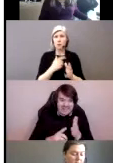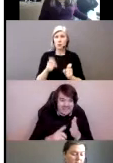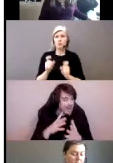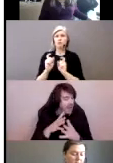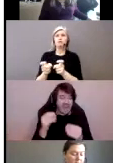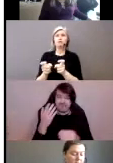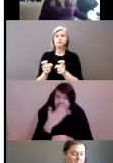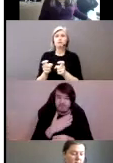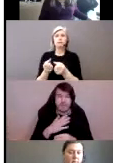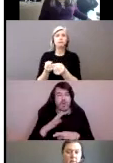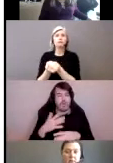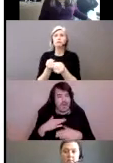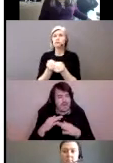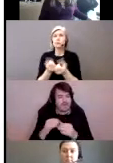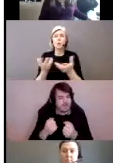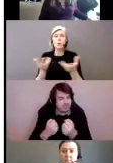vous soutenir et vous aider?